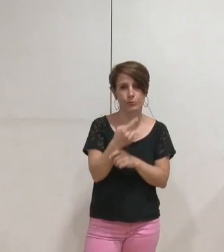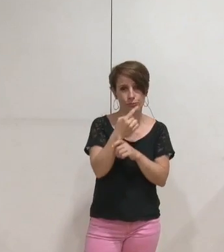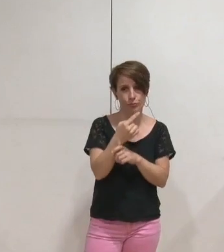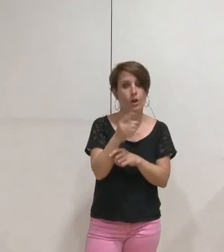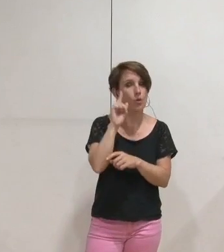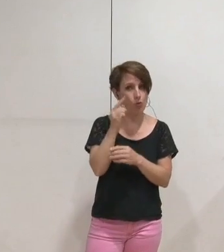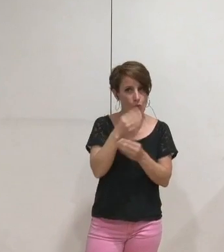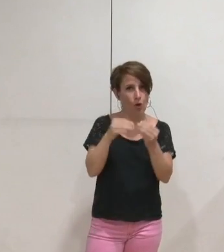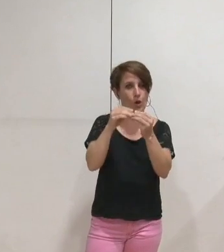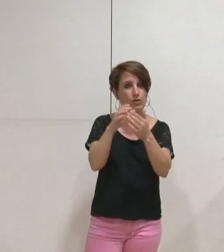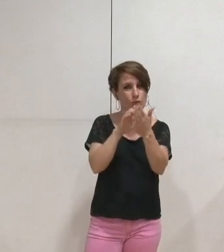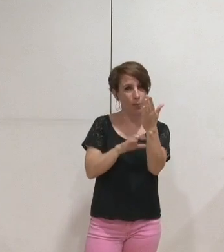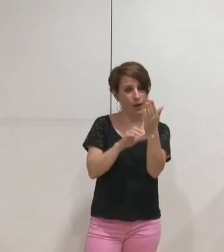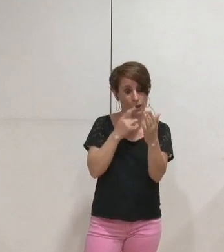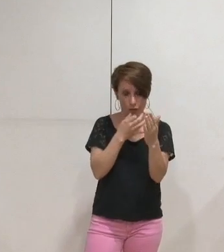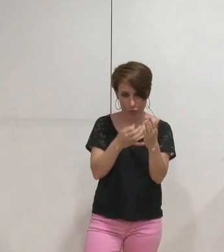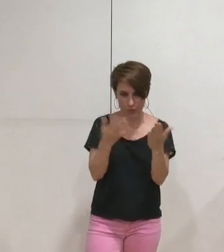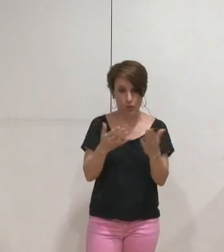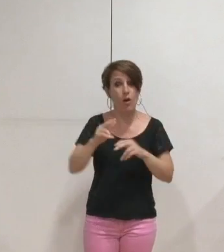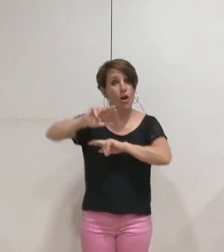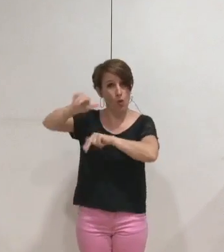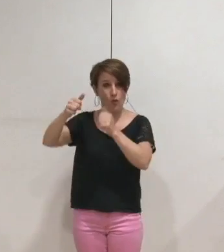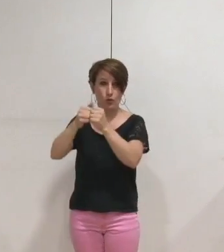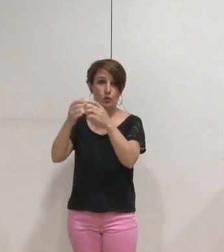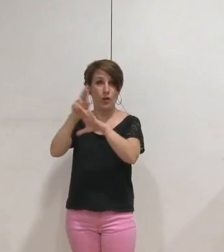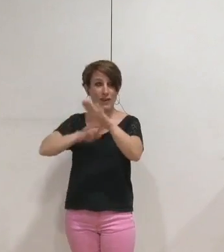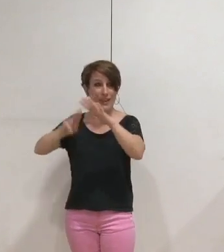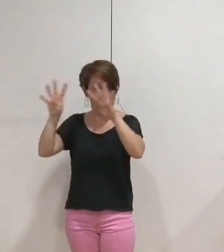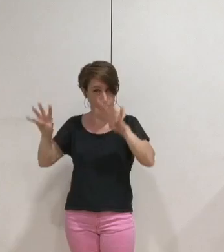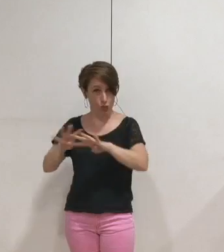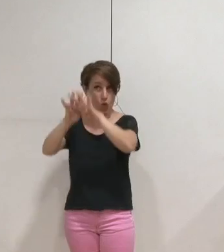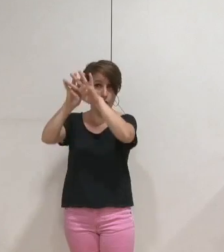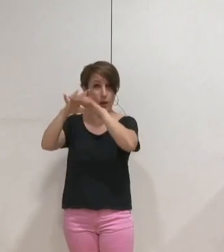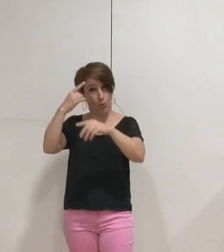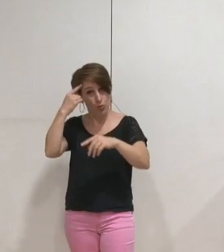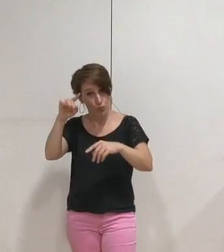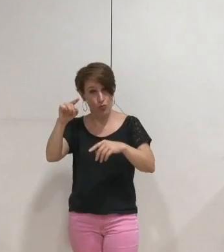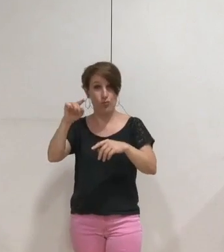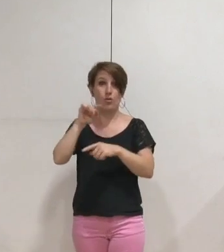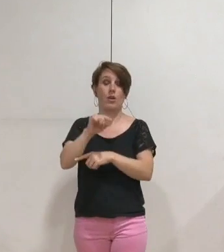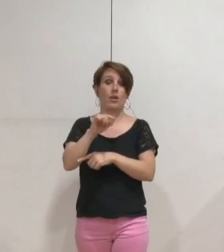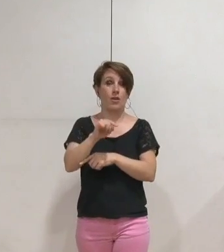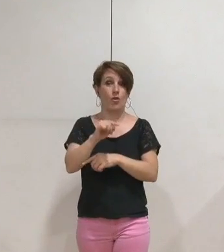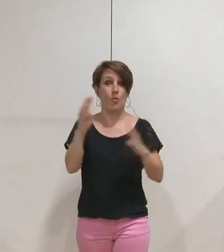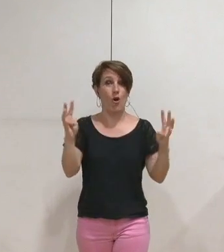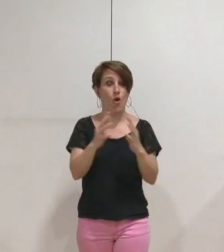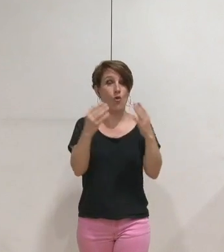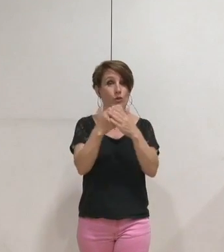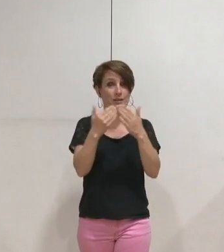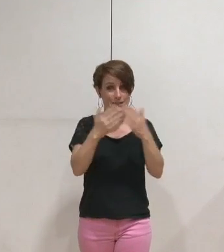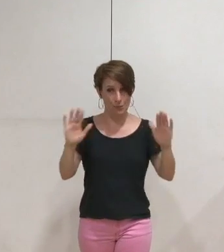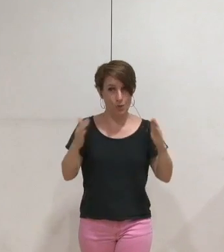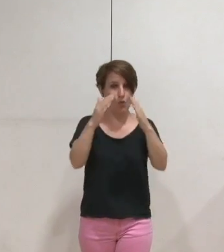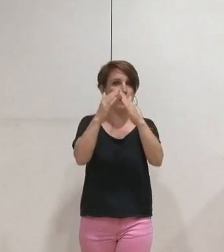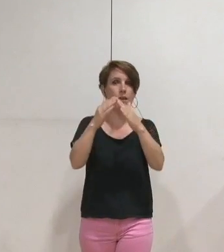détail à savoir que la ville conventionnera avec la région ronalpe afin que les rencomre du cinéma de montagne fasse partie des structures permettant l'usage de la carte emra par les